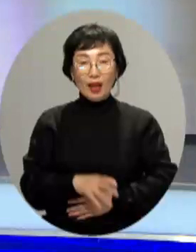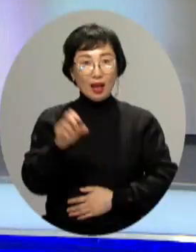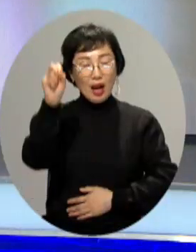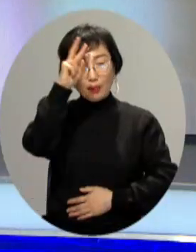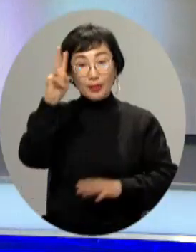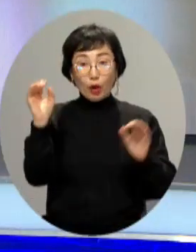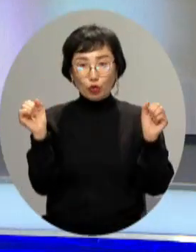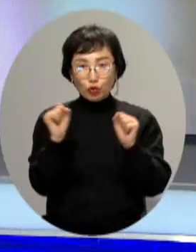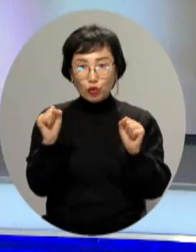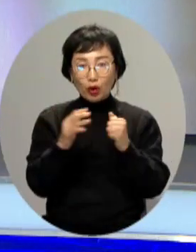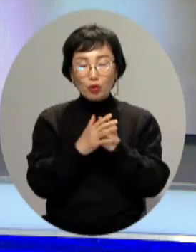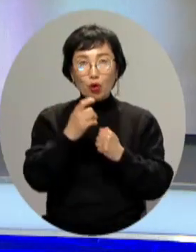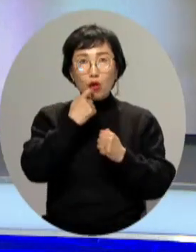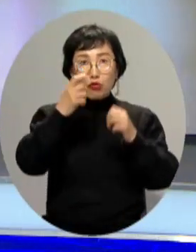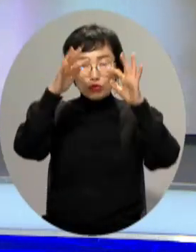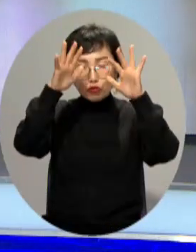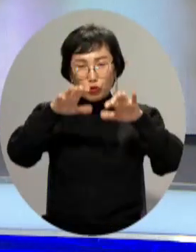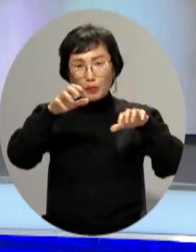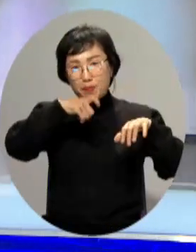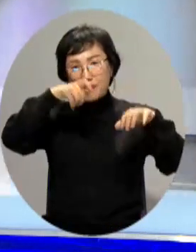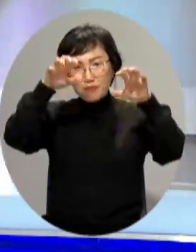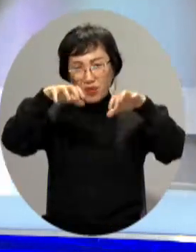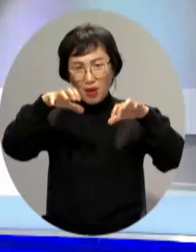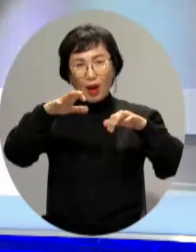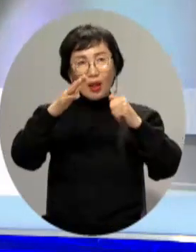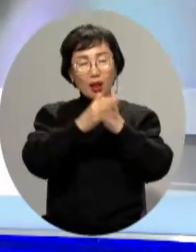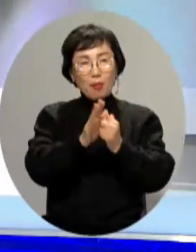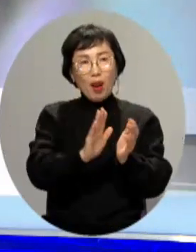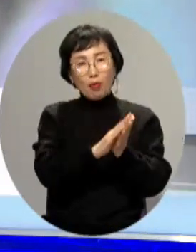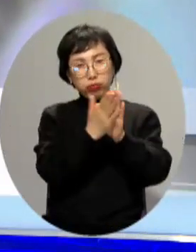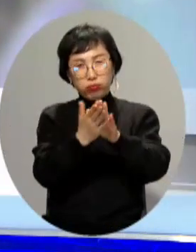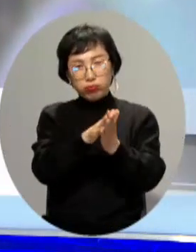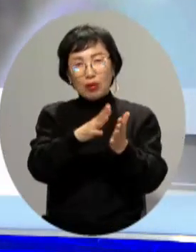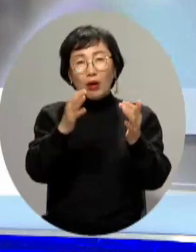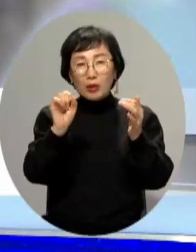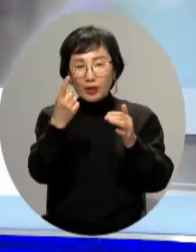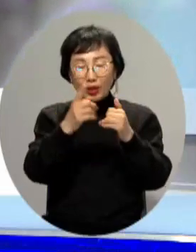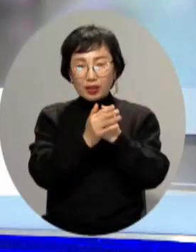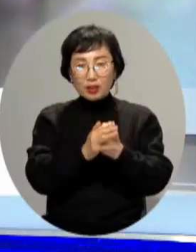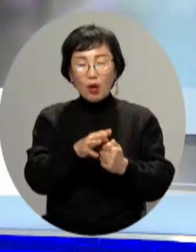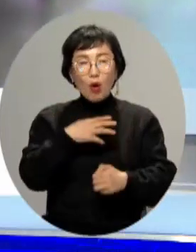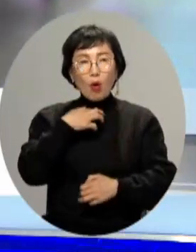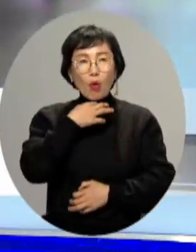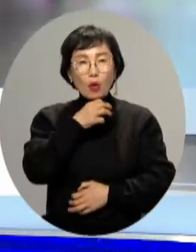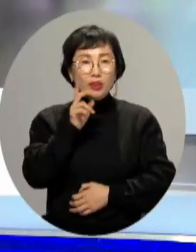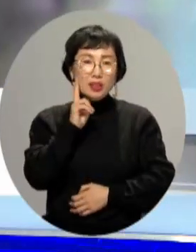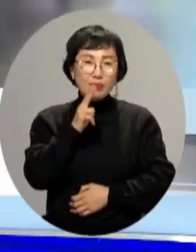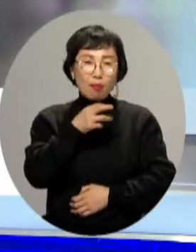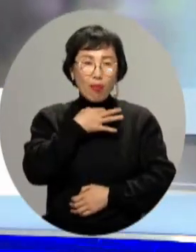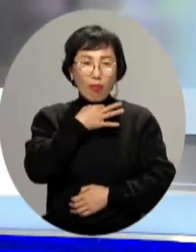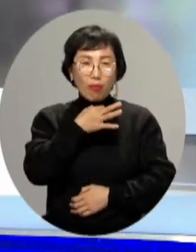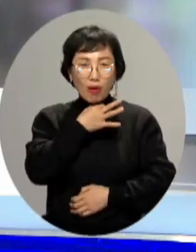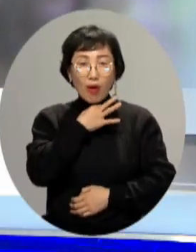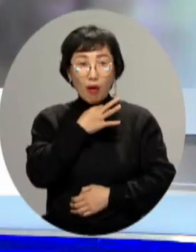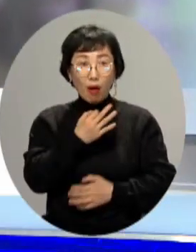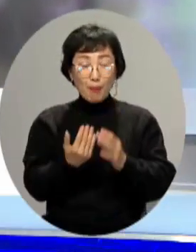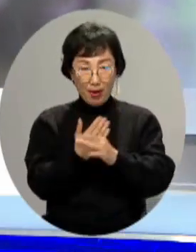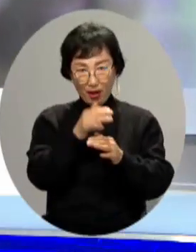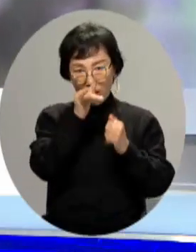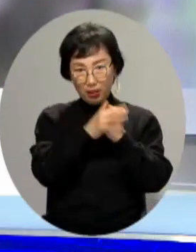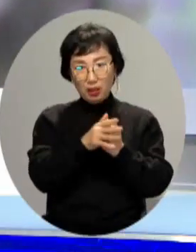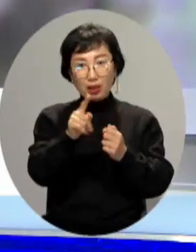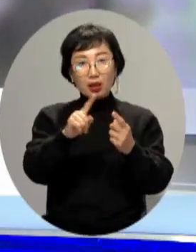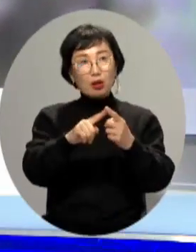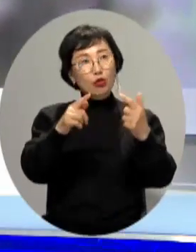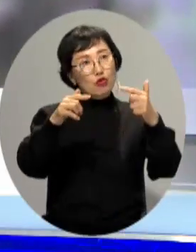갑자기 추워지고 눈비까지 내리는 등 급변하는 날씨에 독감 유행이 심상치 않습니다. 독감 환자가 유행 기준의